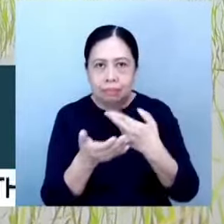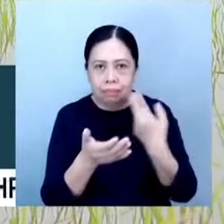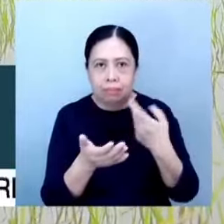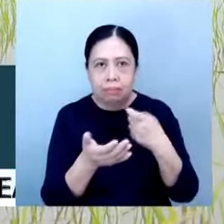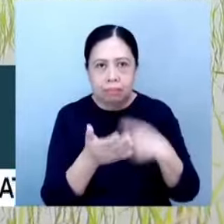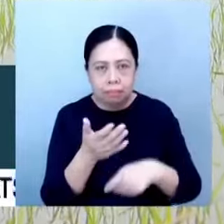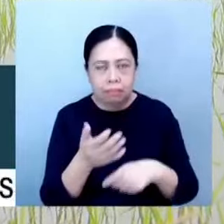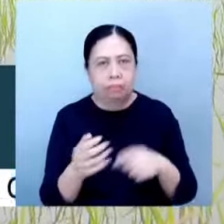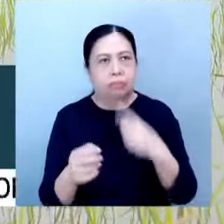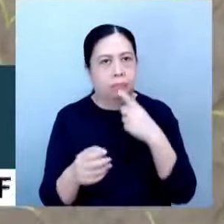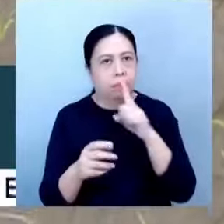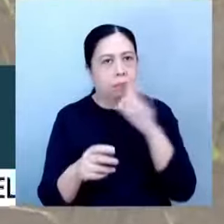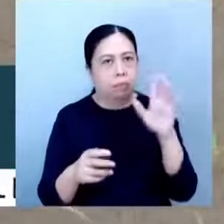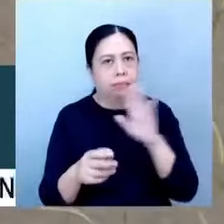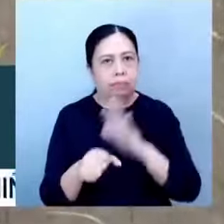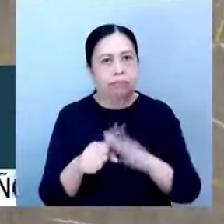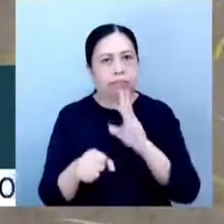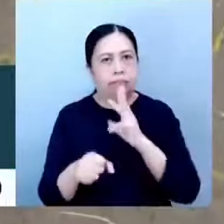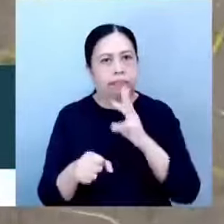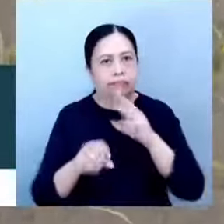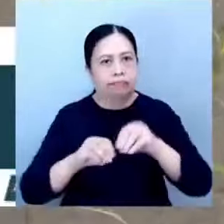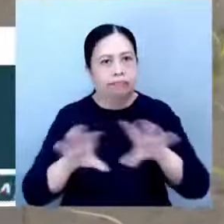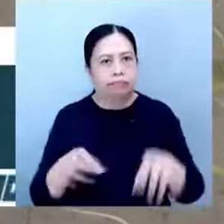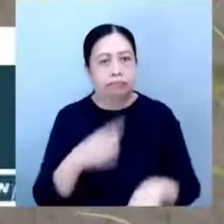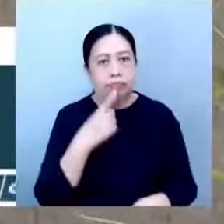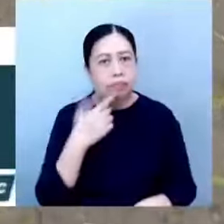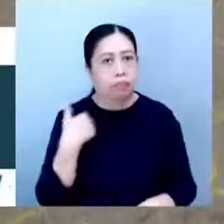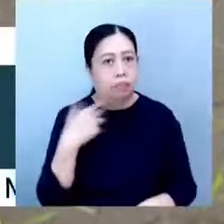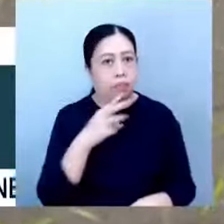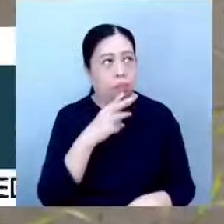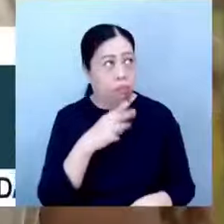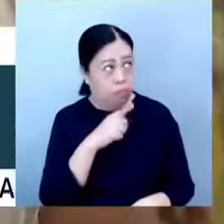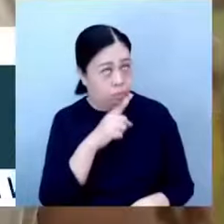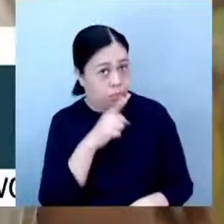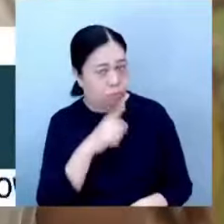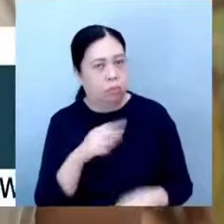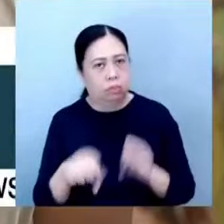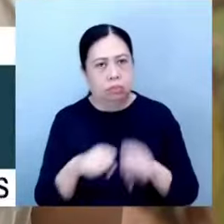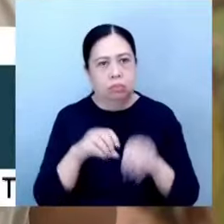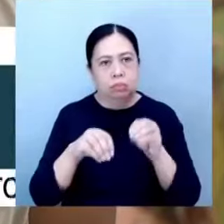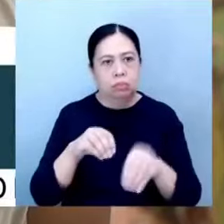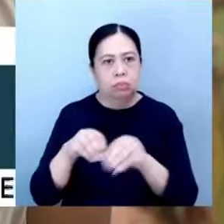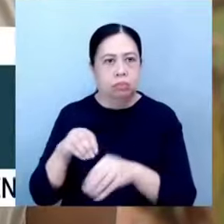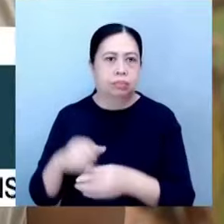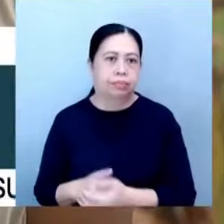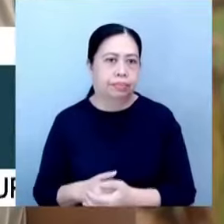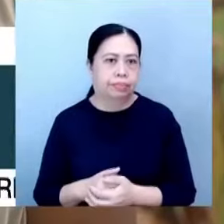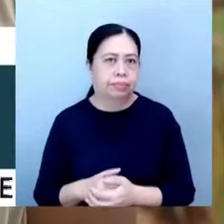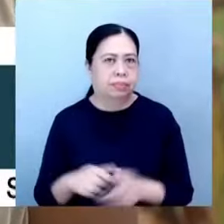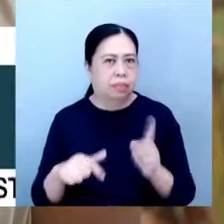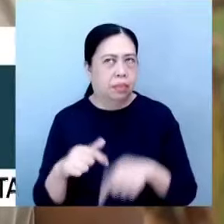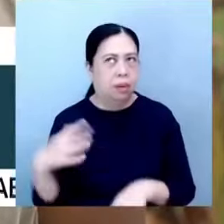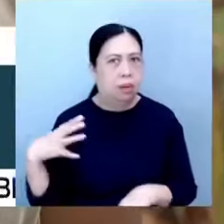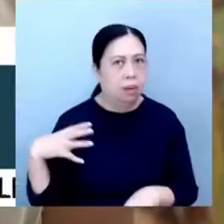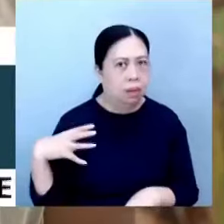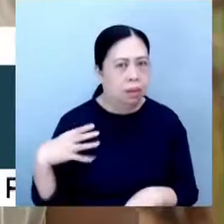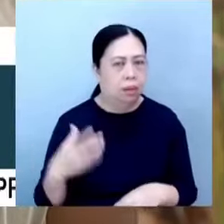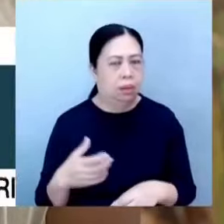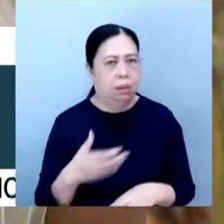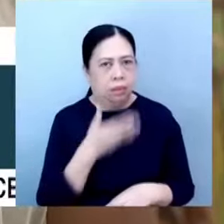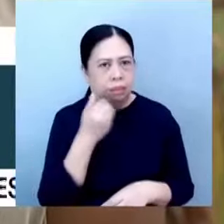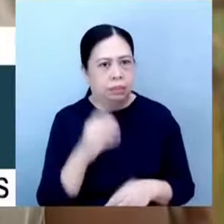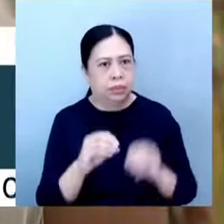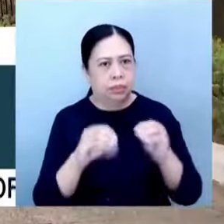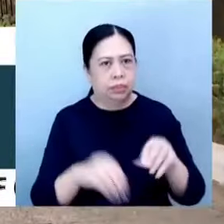water supply. Tinabi naman may patutubig kaya naglagay din kami. May kasi yung maghintay ka na naglagay